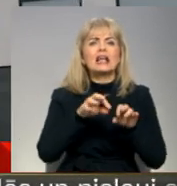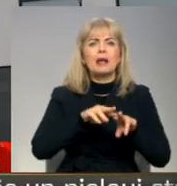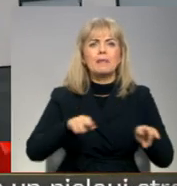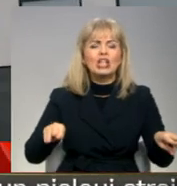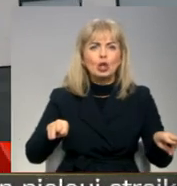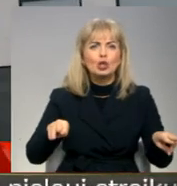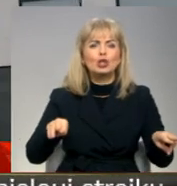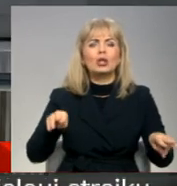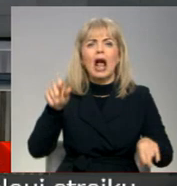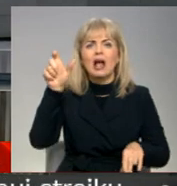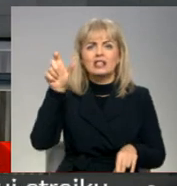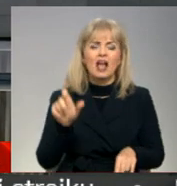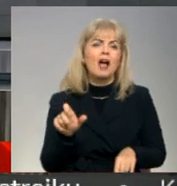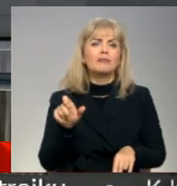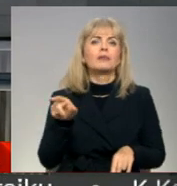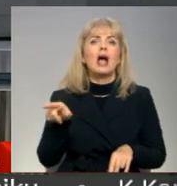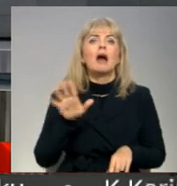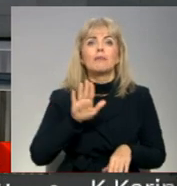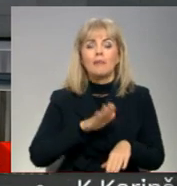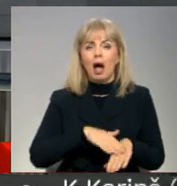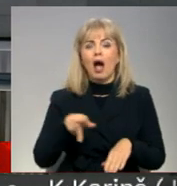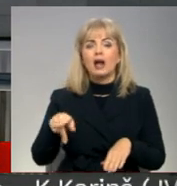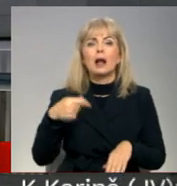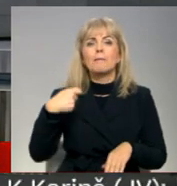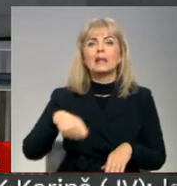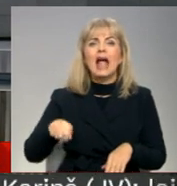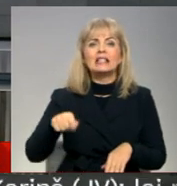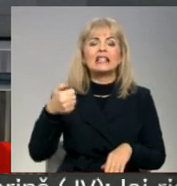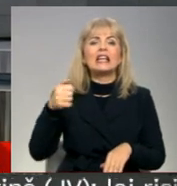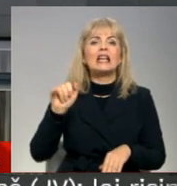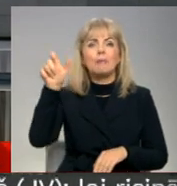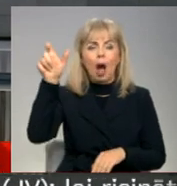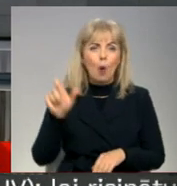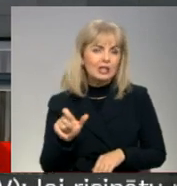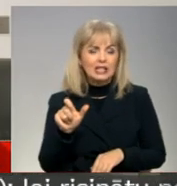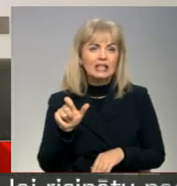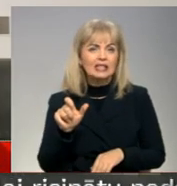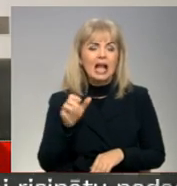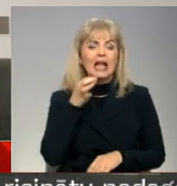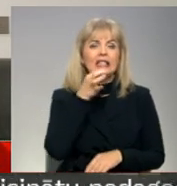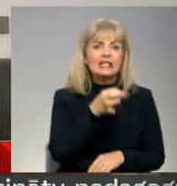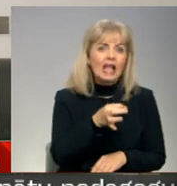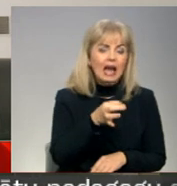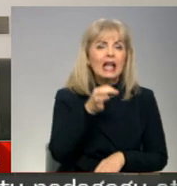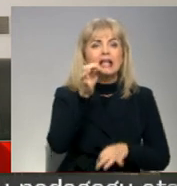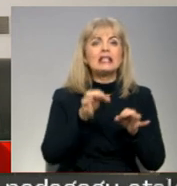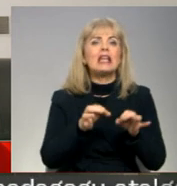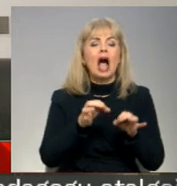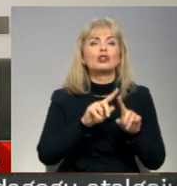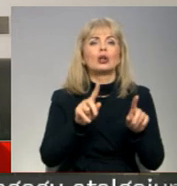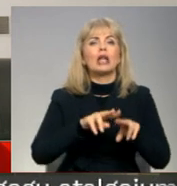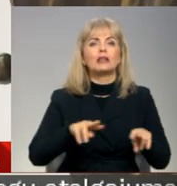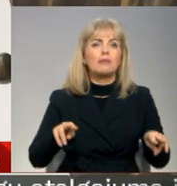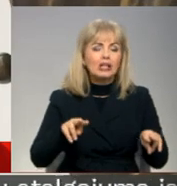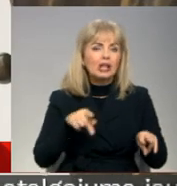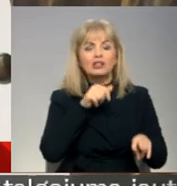Vaiņuta, un iemesls tam bija prezidentes Grybauskaites izteiktais viedoklis, ka tieslietu ministre netiek galā